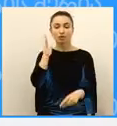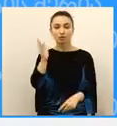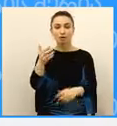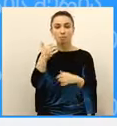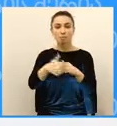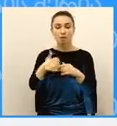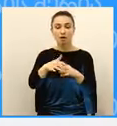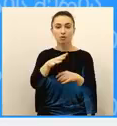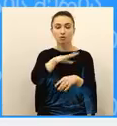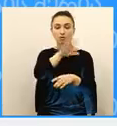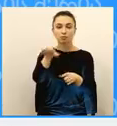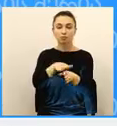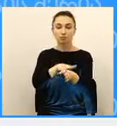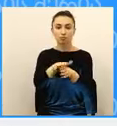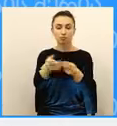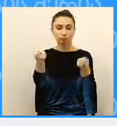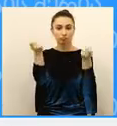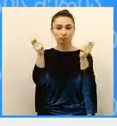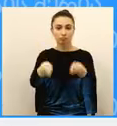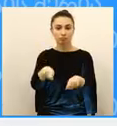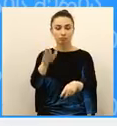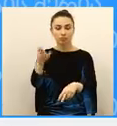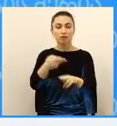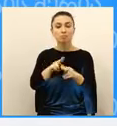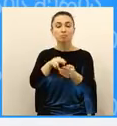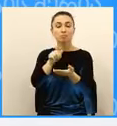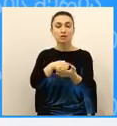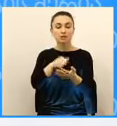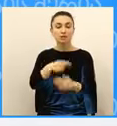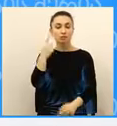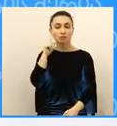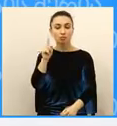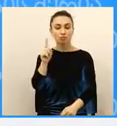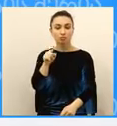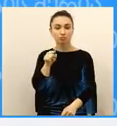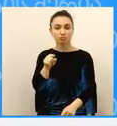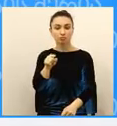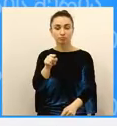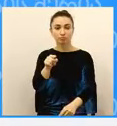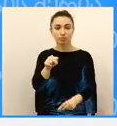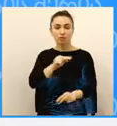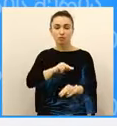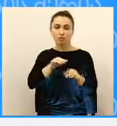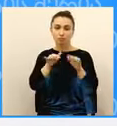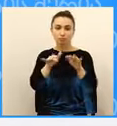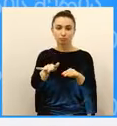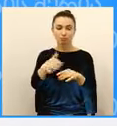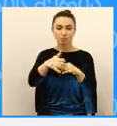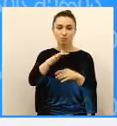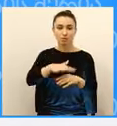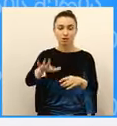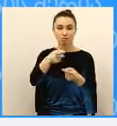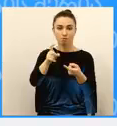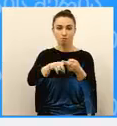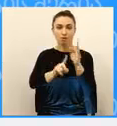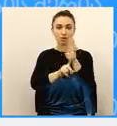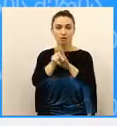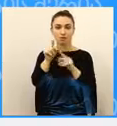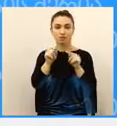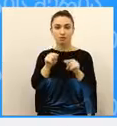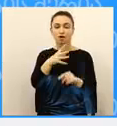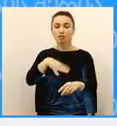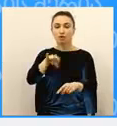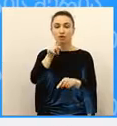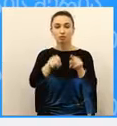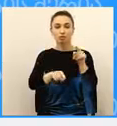მოგვიწევს პარკის სრულად ჩაკეტვა იმის გამო რომ საკმაოდ მასშტაბური სამუშაოები იწყება